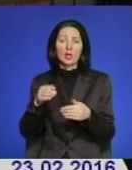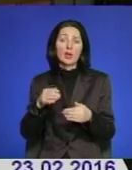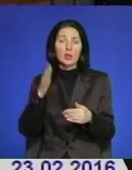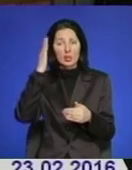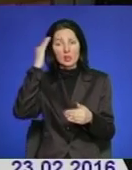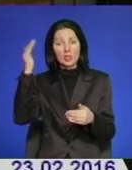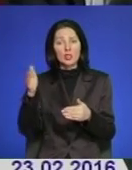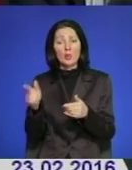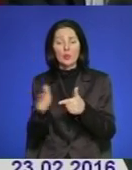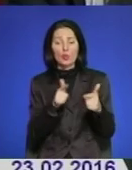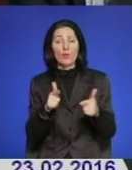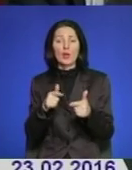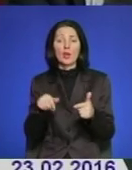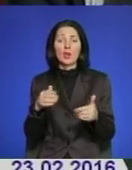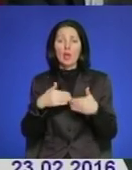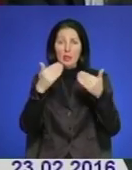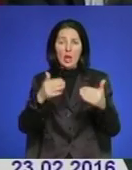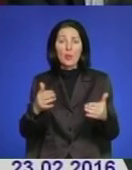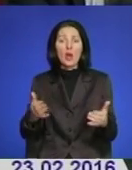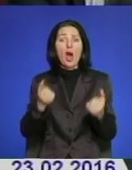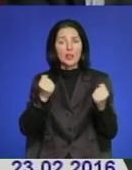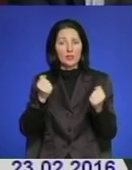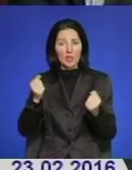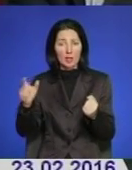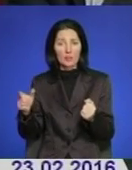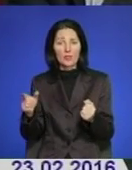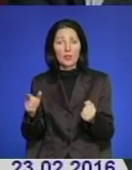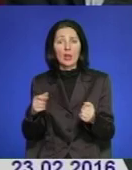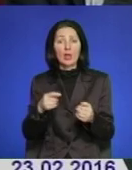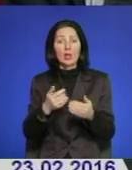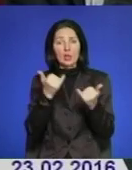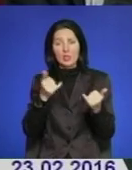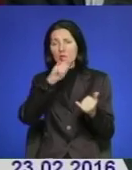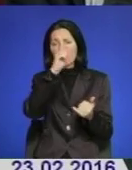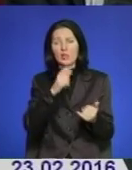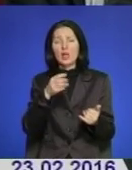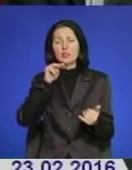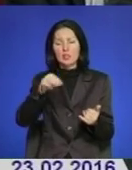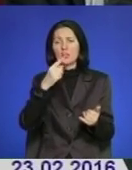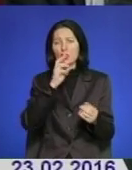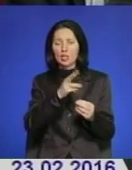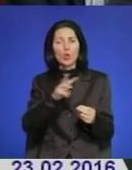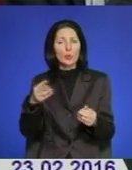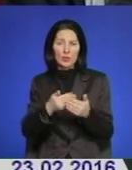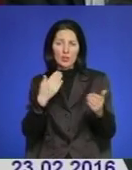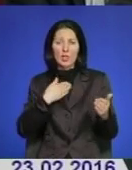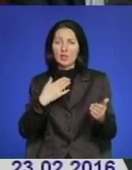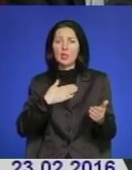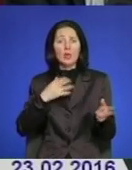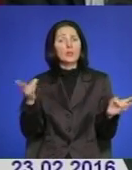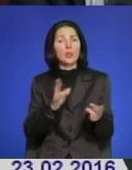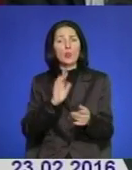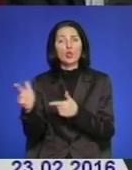і етап «Рятівник». Це зараз війна за 1000 кілометрів від нас, але ми повинні бути готовими постійно